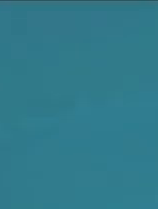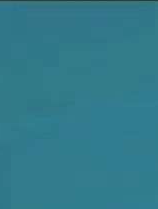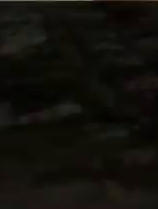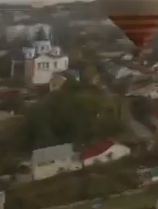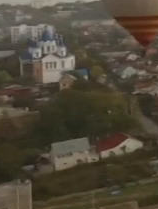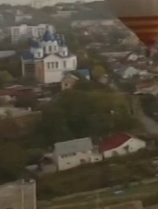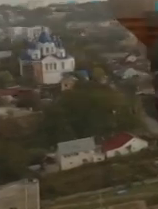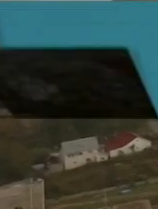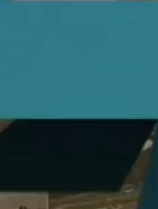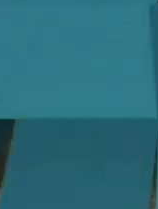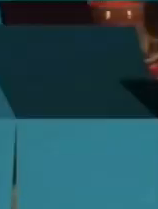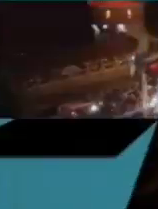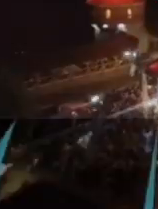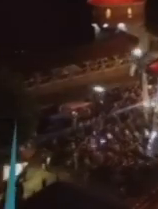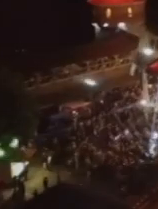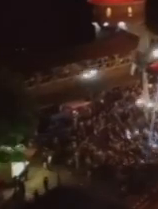Дякую.